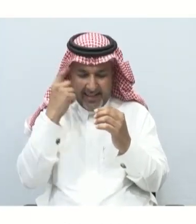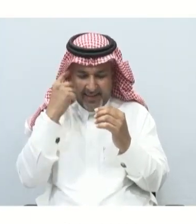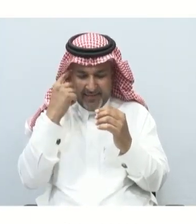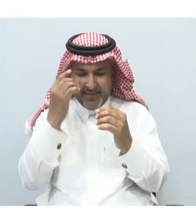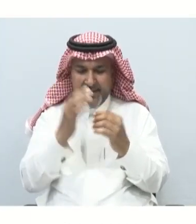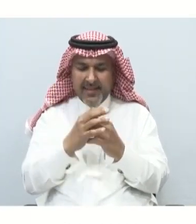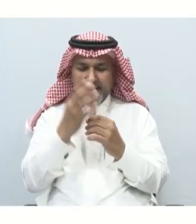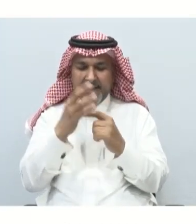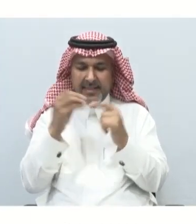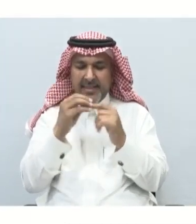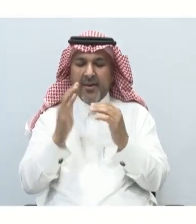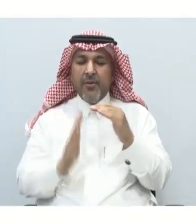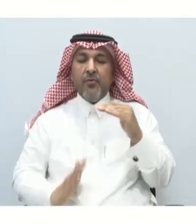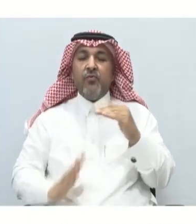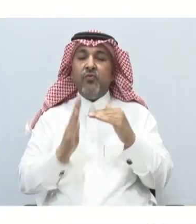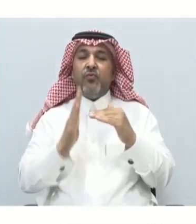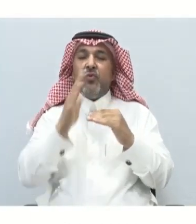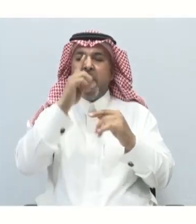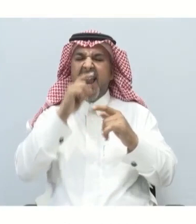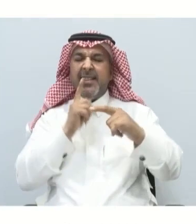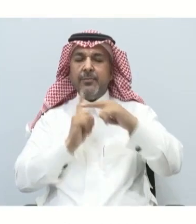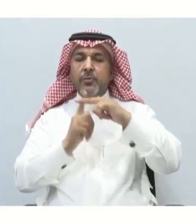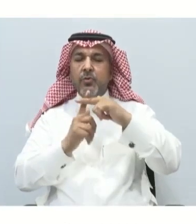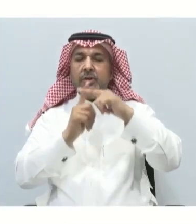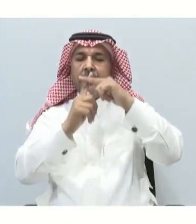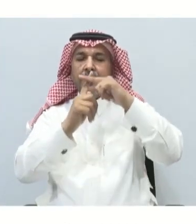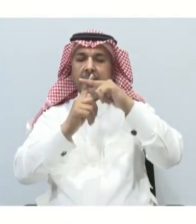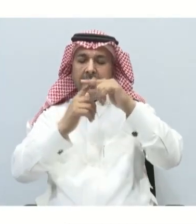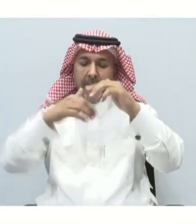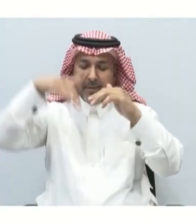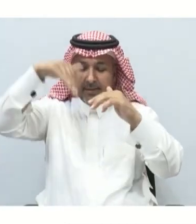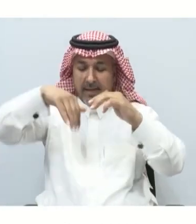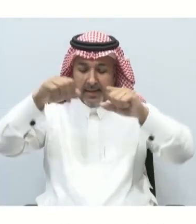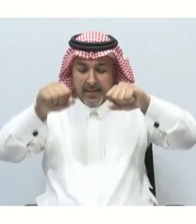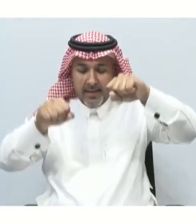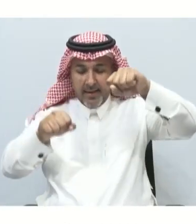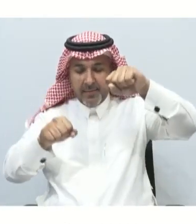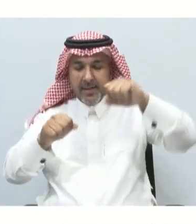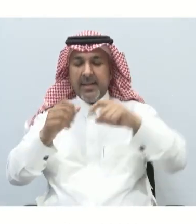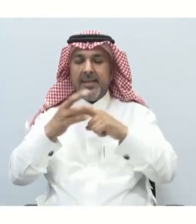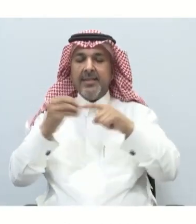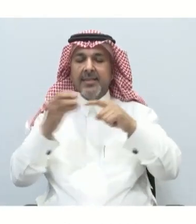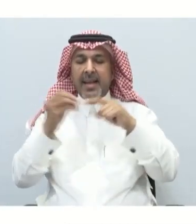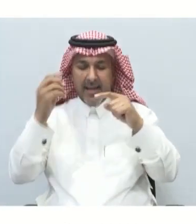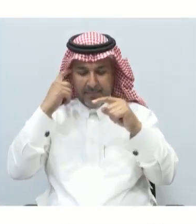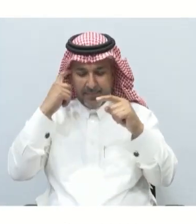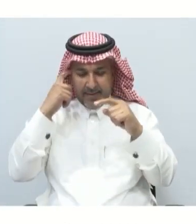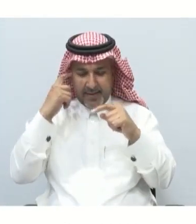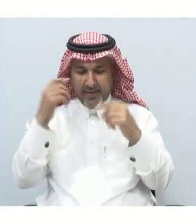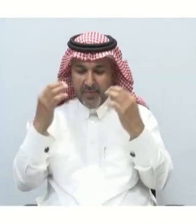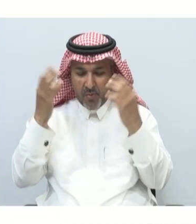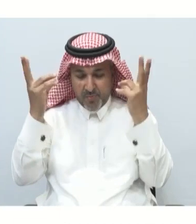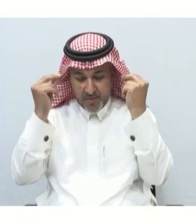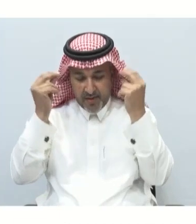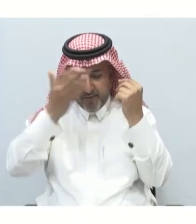اذا كان للاعلى حيكون الميل موج مجب واذا كان للاسفل حيكون الميل سالب بهذا الشكل بينما الارتباط